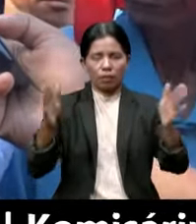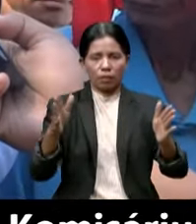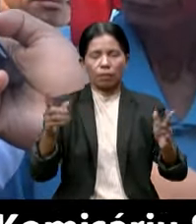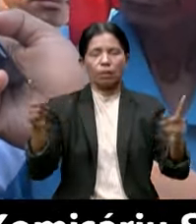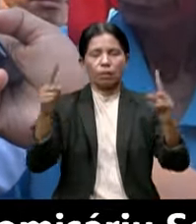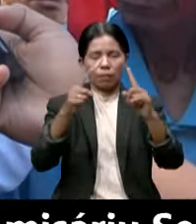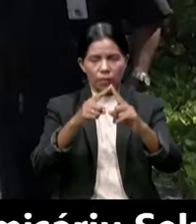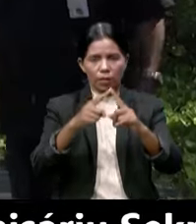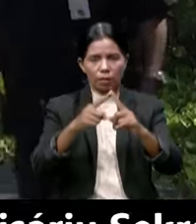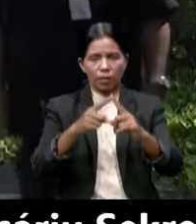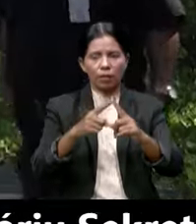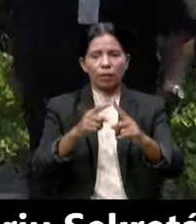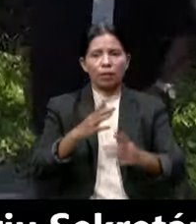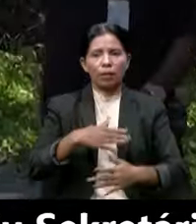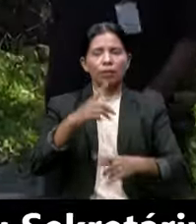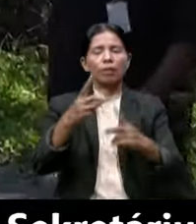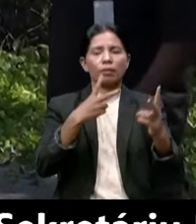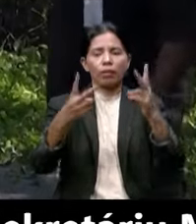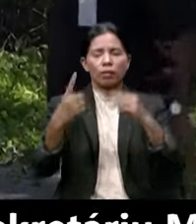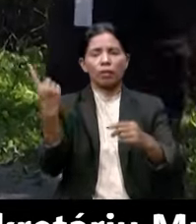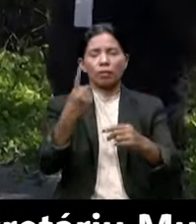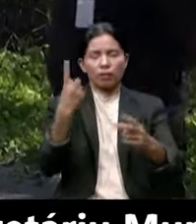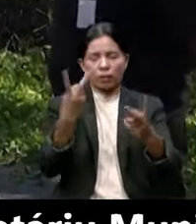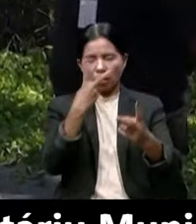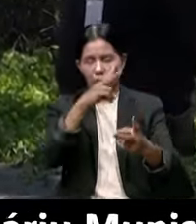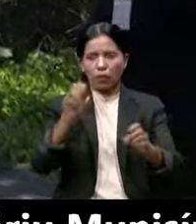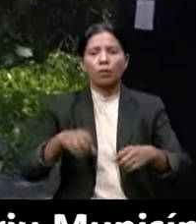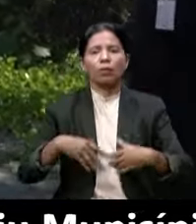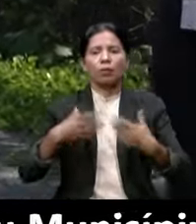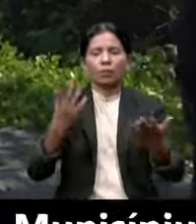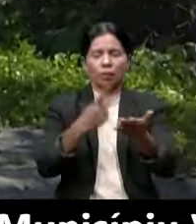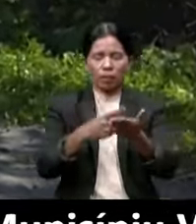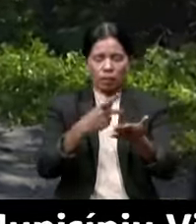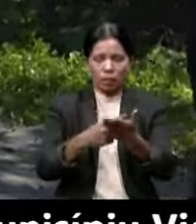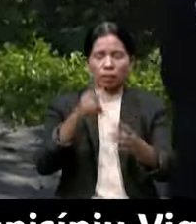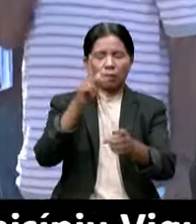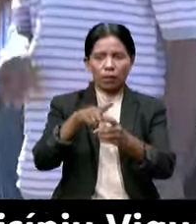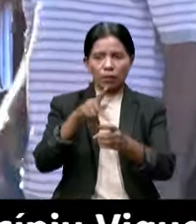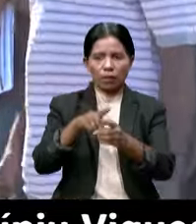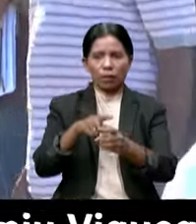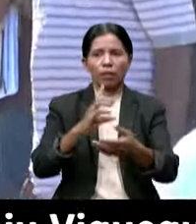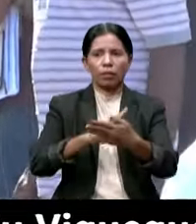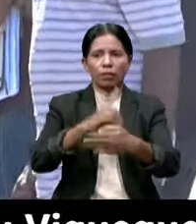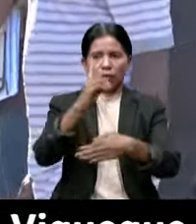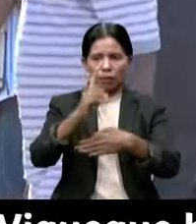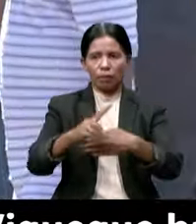bot liu tan, bengira visita na Fatim, sen ho dihare o insa projeto Greater Sunrise ne atu